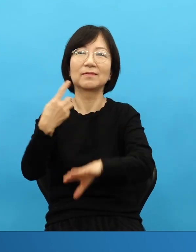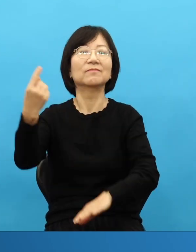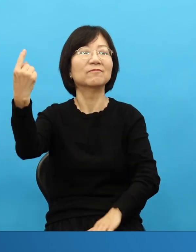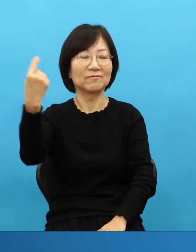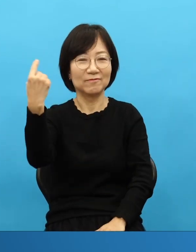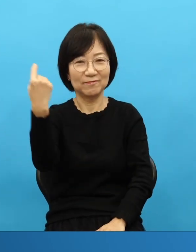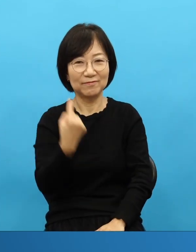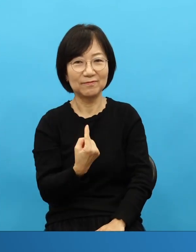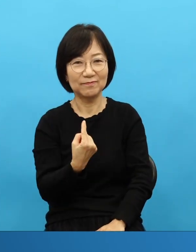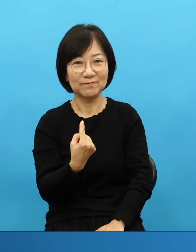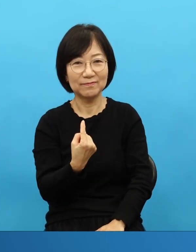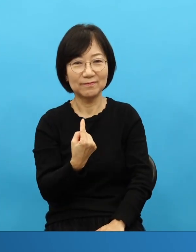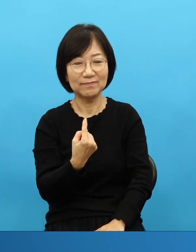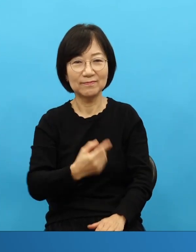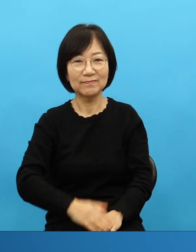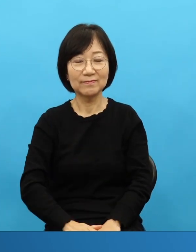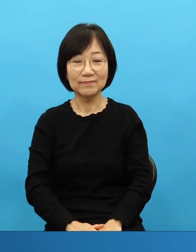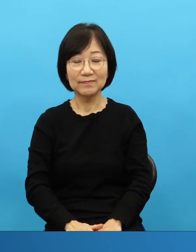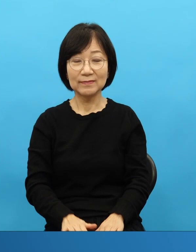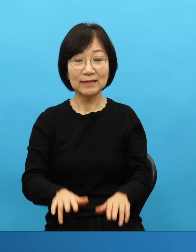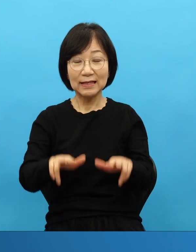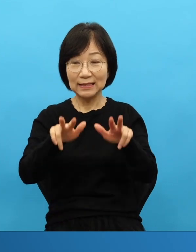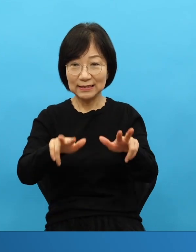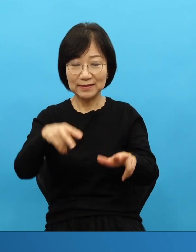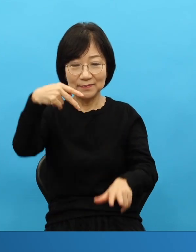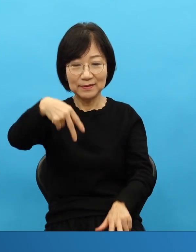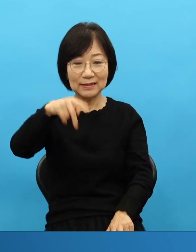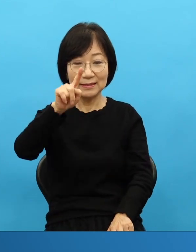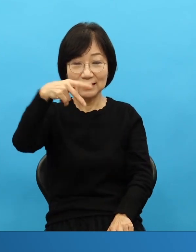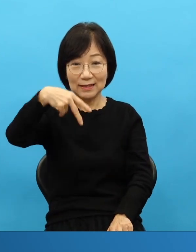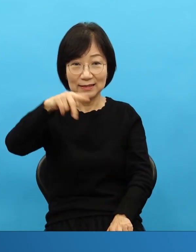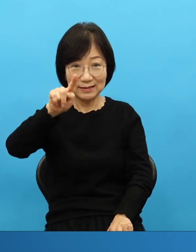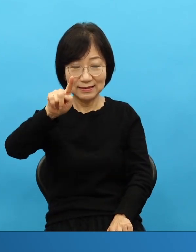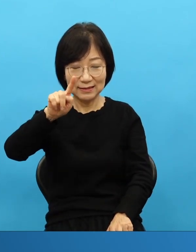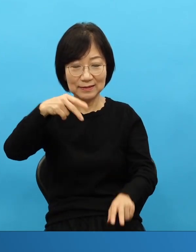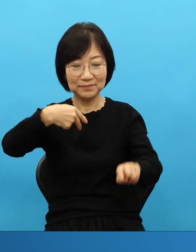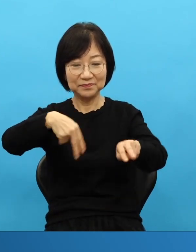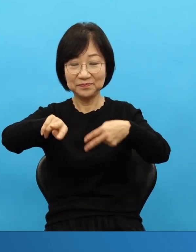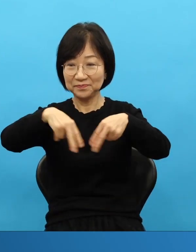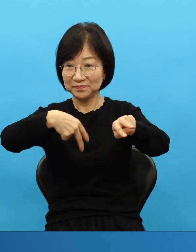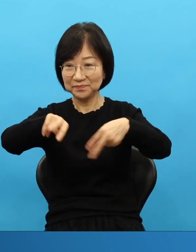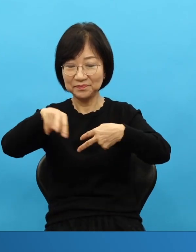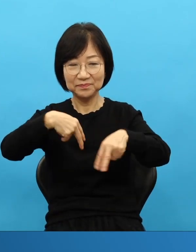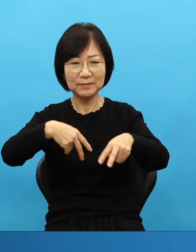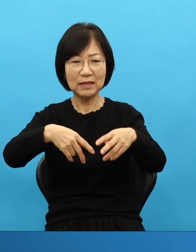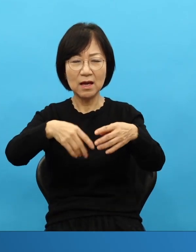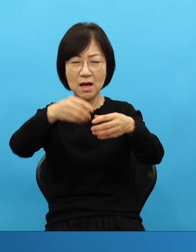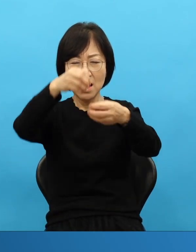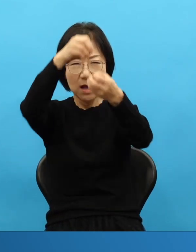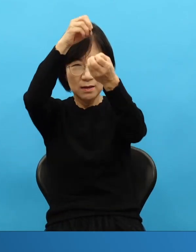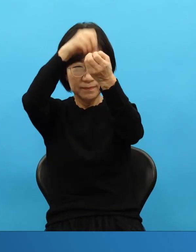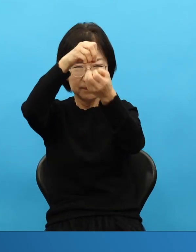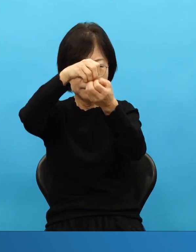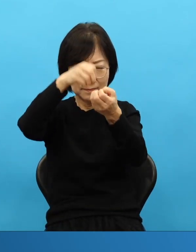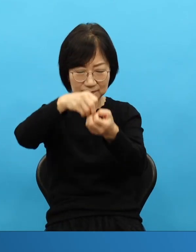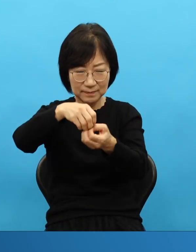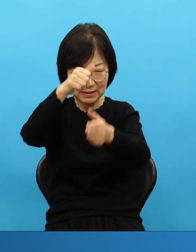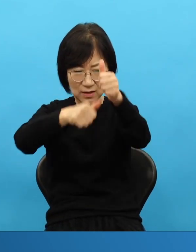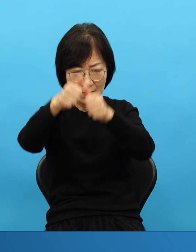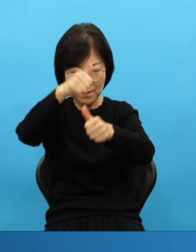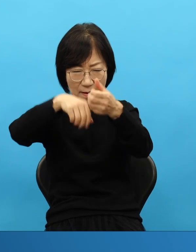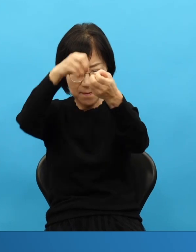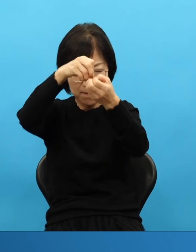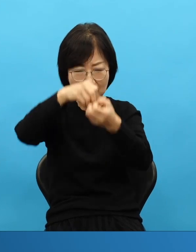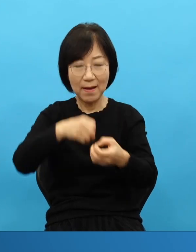그 14대 사사를 지나면서 계속 블레셋에 고난당하고 있어요. And passing through 14 judges,